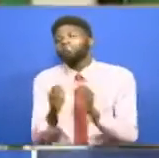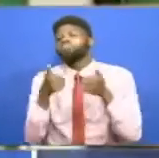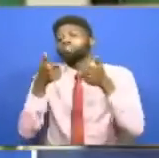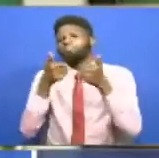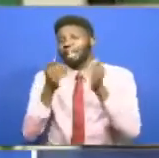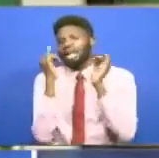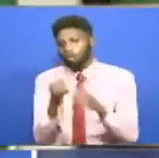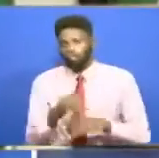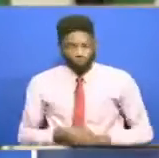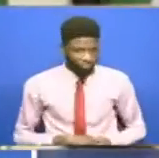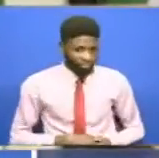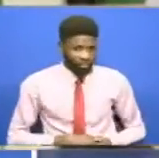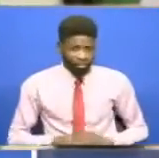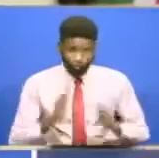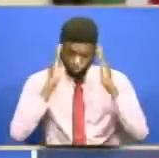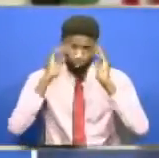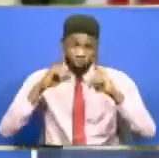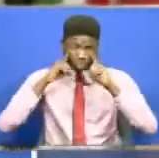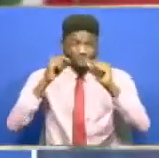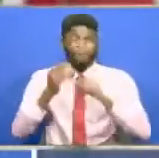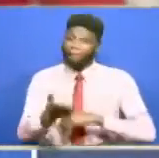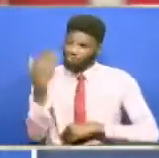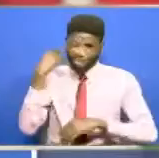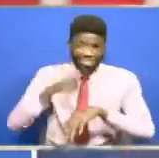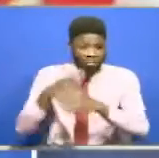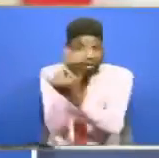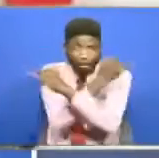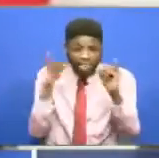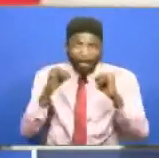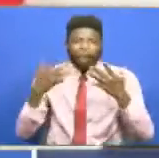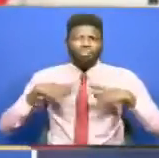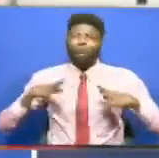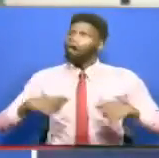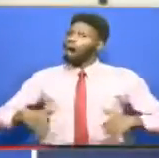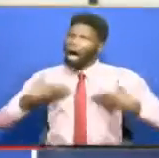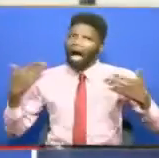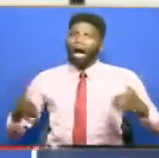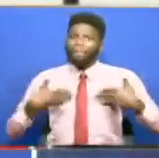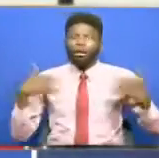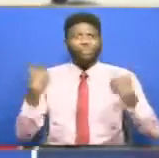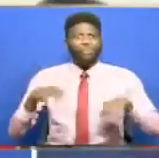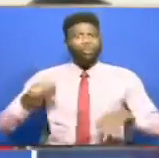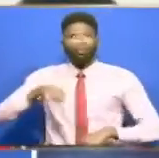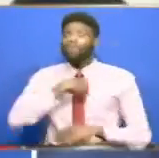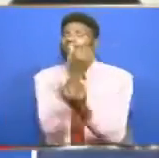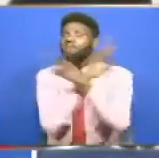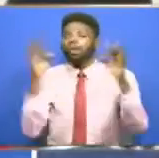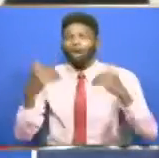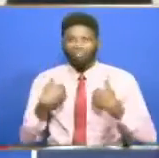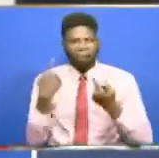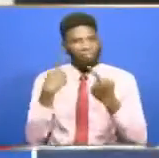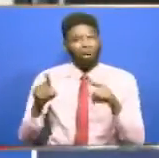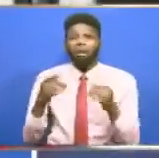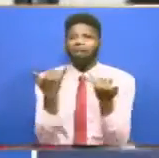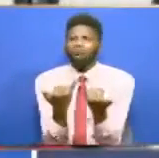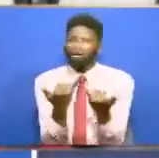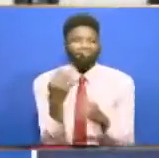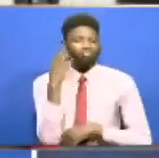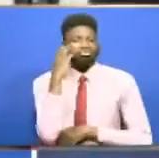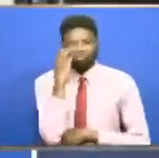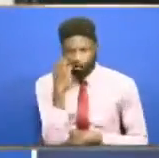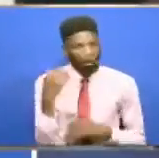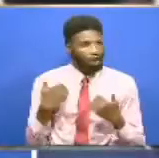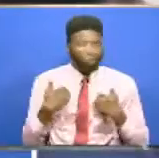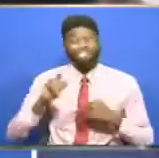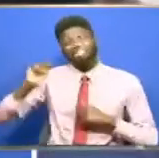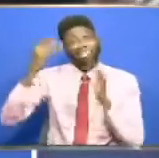Mutua amedai kuwa machozi ya furaha aliyoshuhudia wakati wa uhuru yamegeuka kuwa machozi ya uchungu na mahangaiko, na Wakenya hawana matumaini tena,